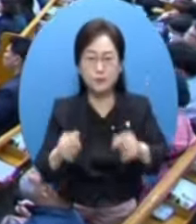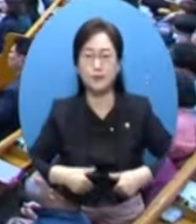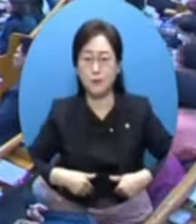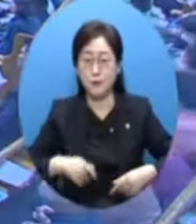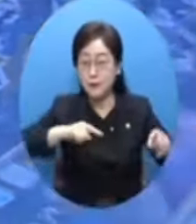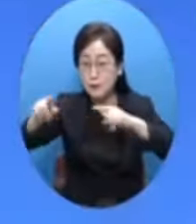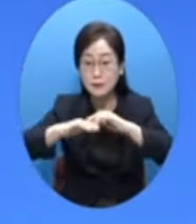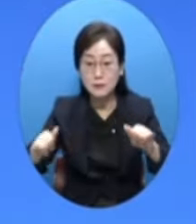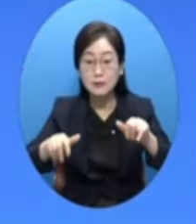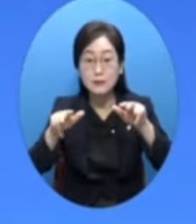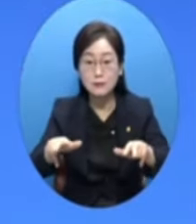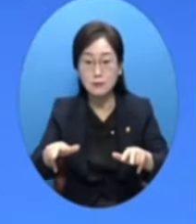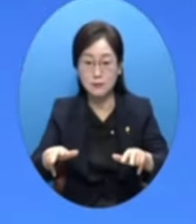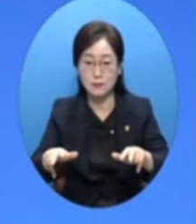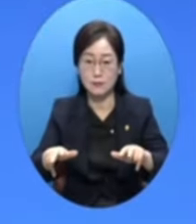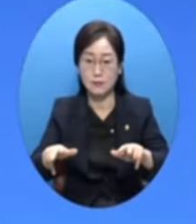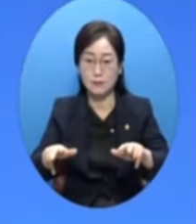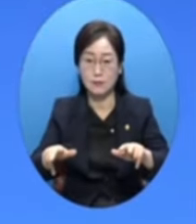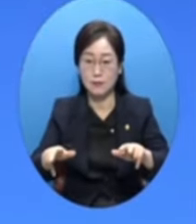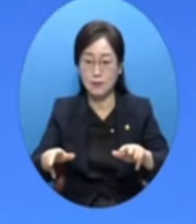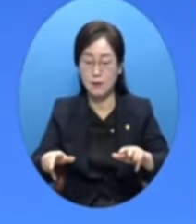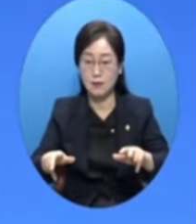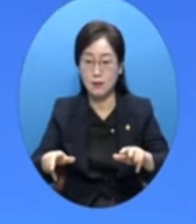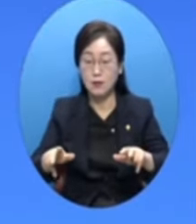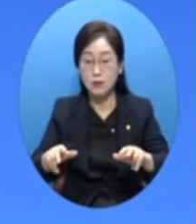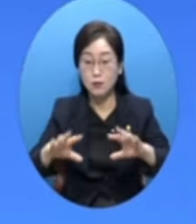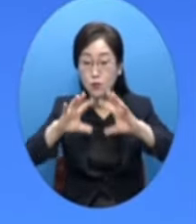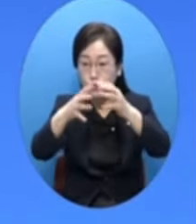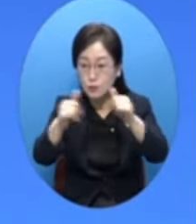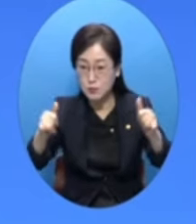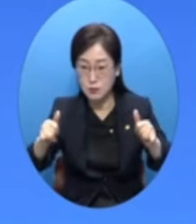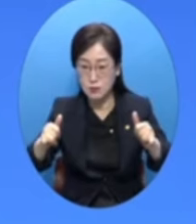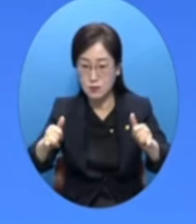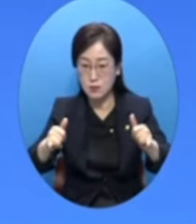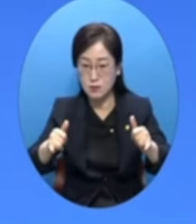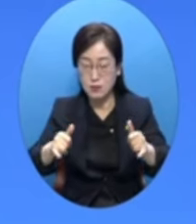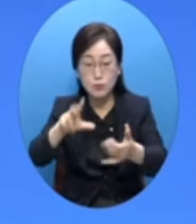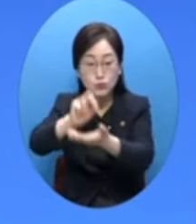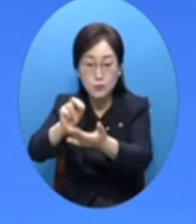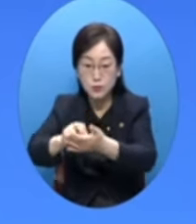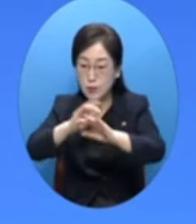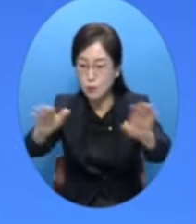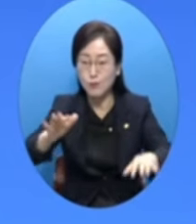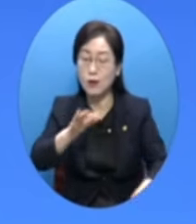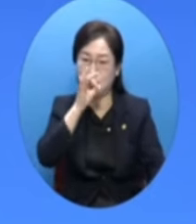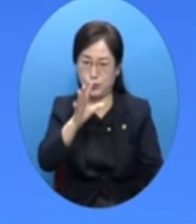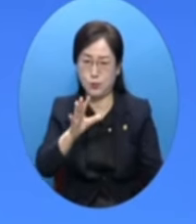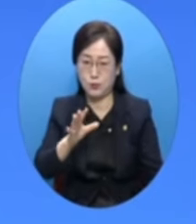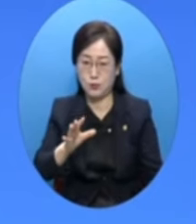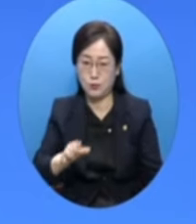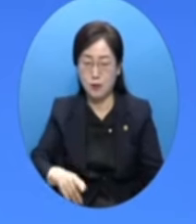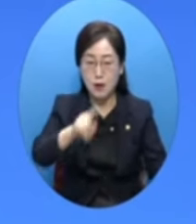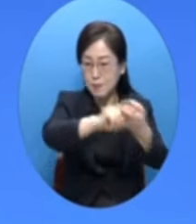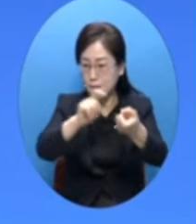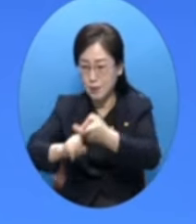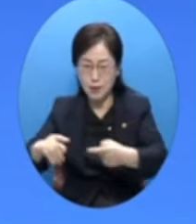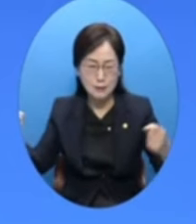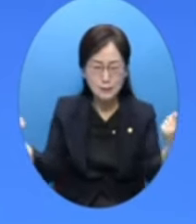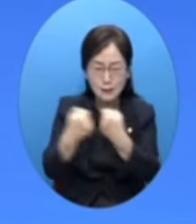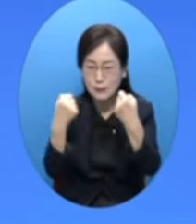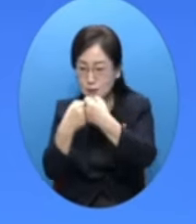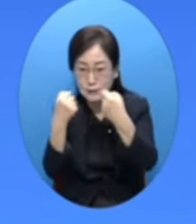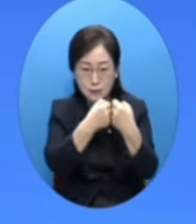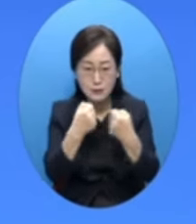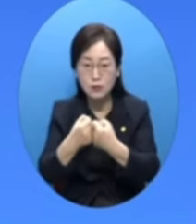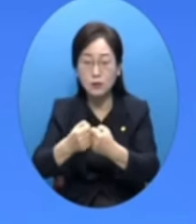저렇게 우리 민생의 중요한 문제를 해결하지 못하고 편 가리고 싸우고 있는